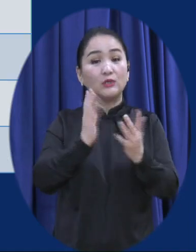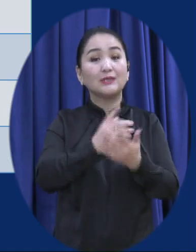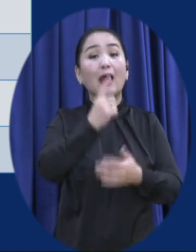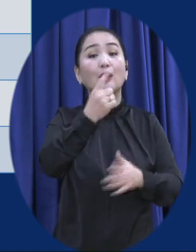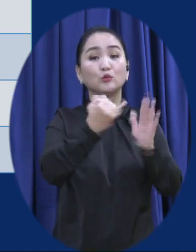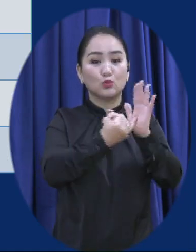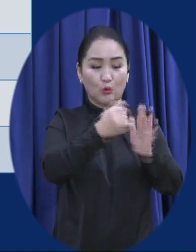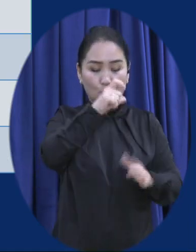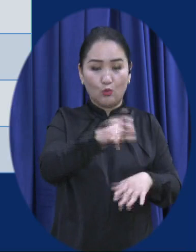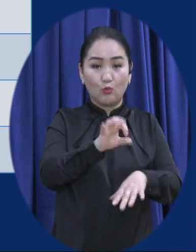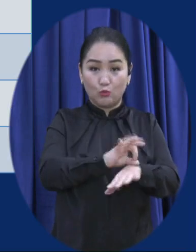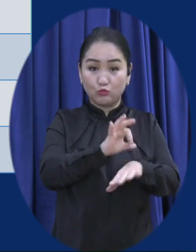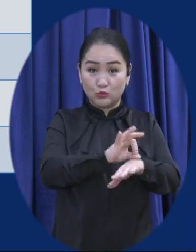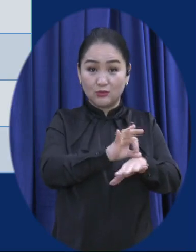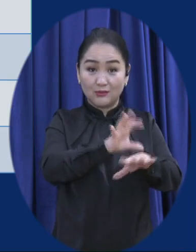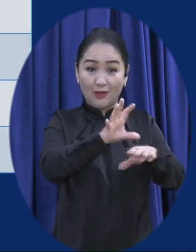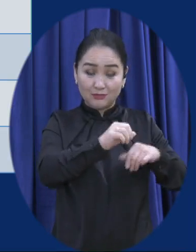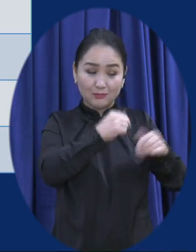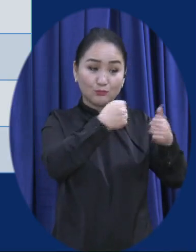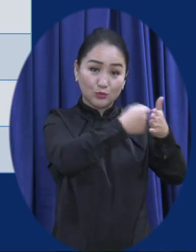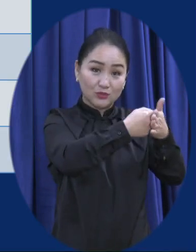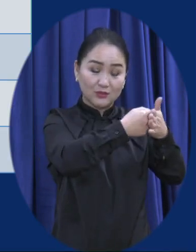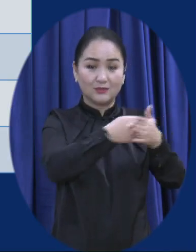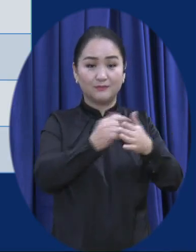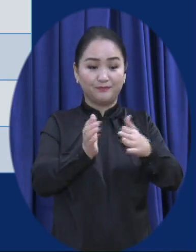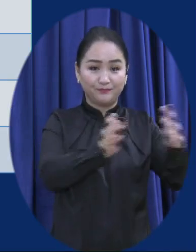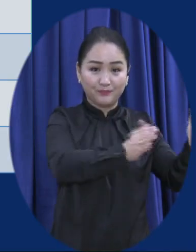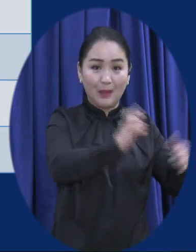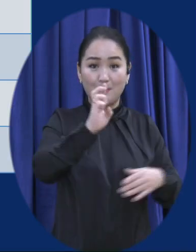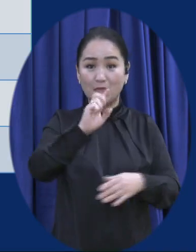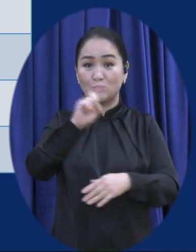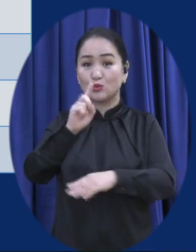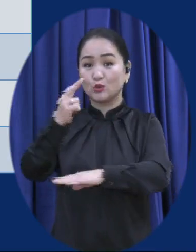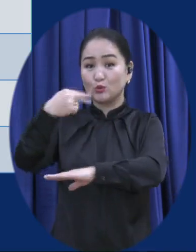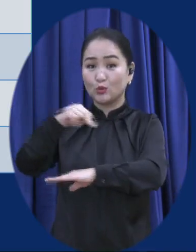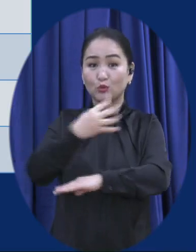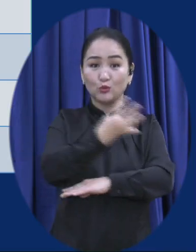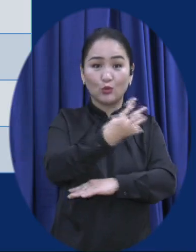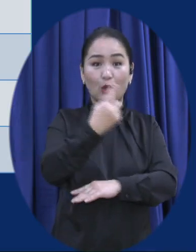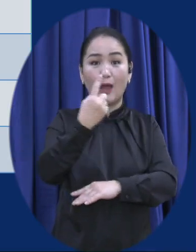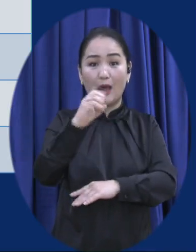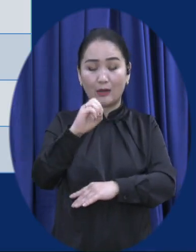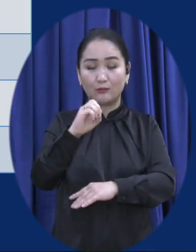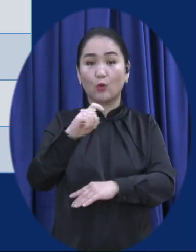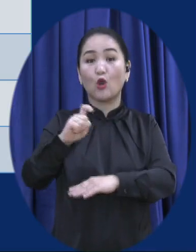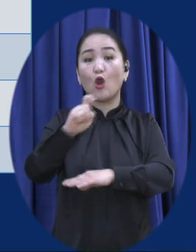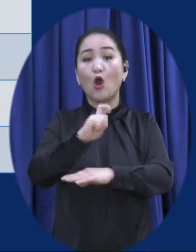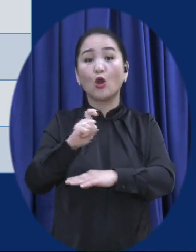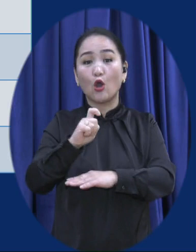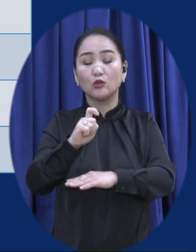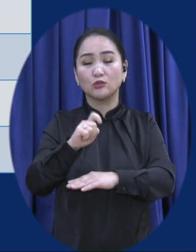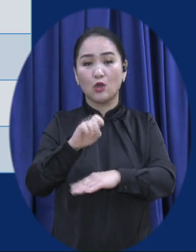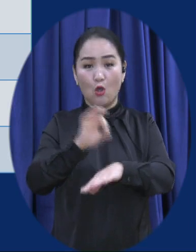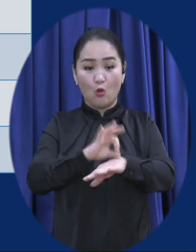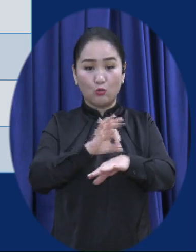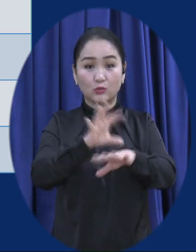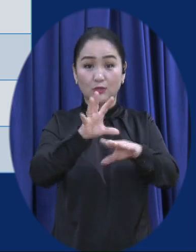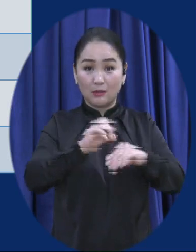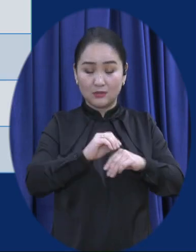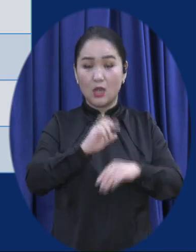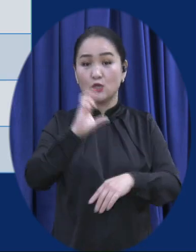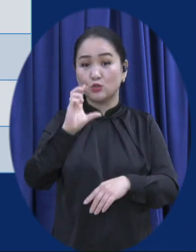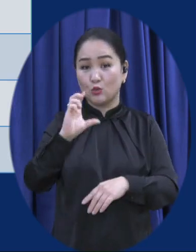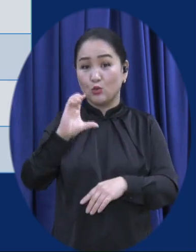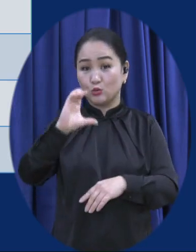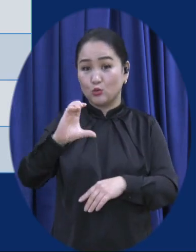16 тохиолдол бүртгэгдсэн байна 8 хорооноос. За Баянзүрх дүүргийн 4 10 дугаар хорооноос өвчл бүртгэгдсэн. За